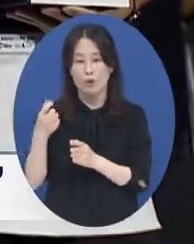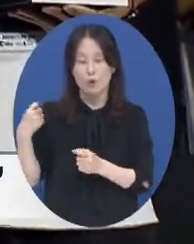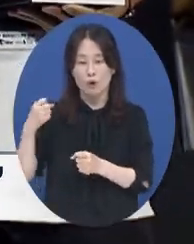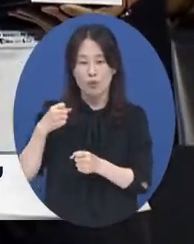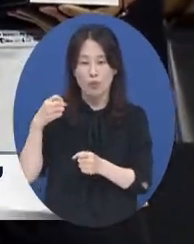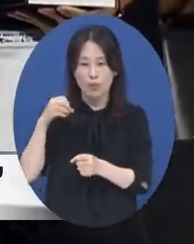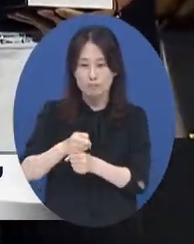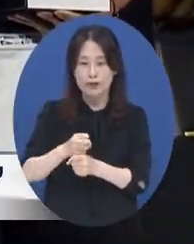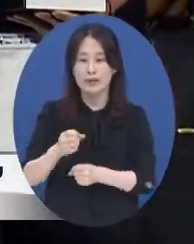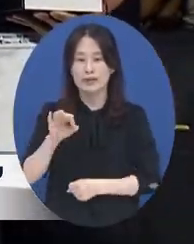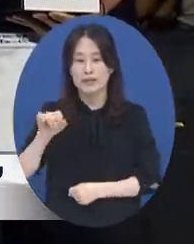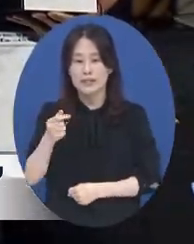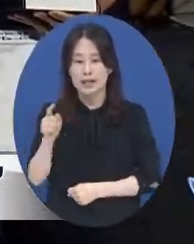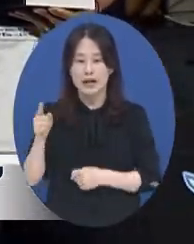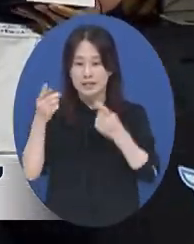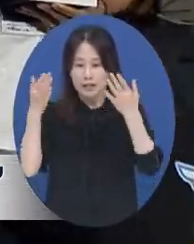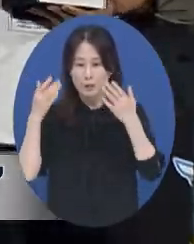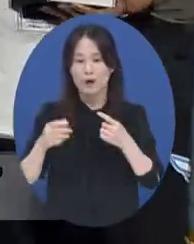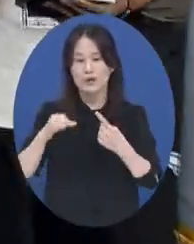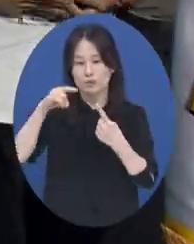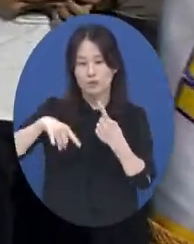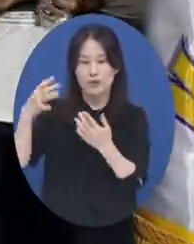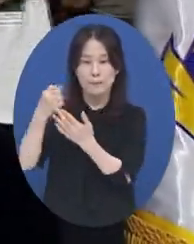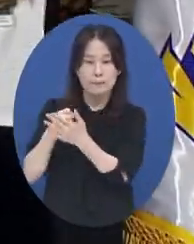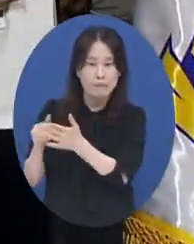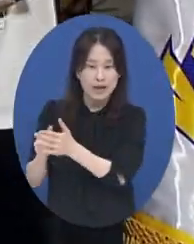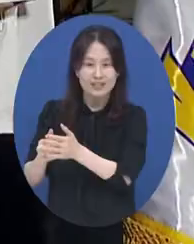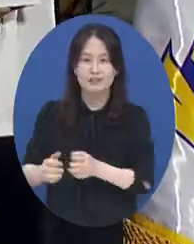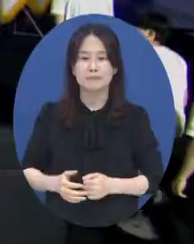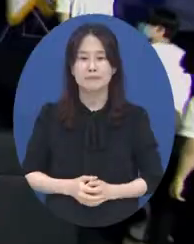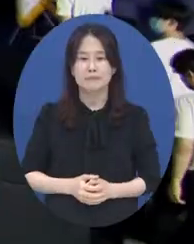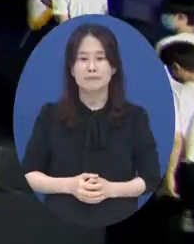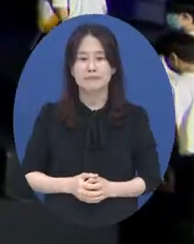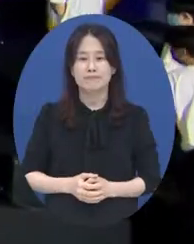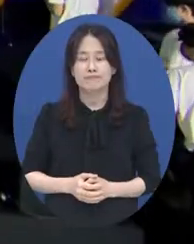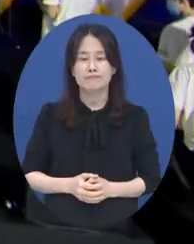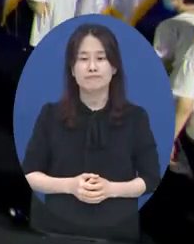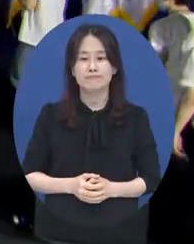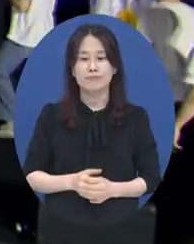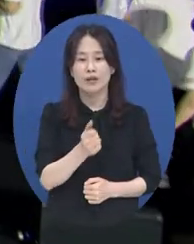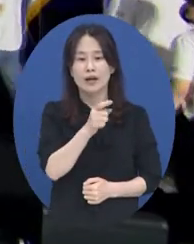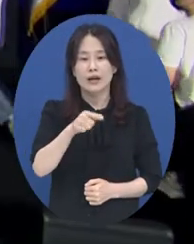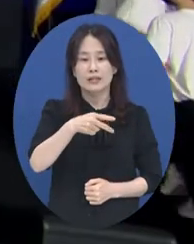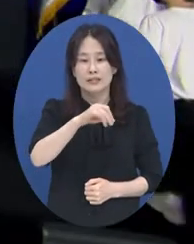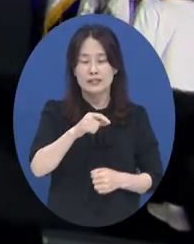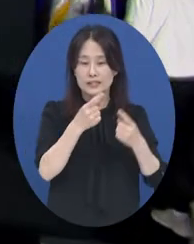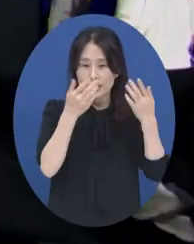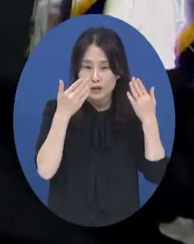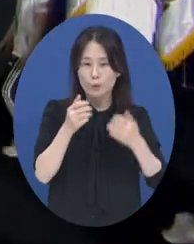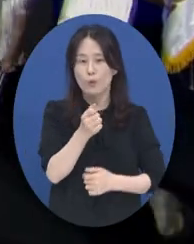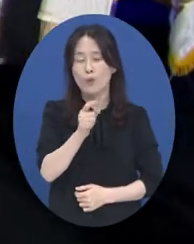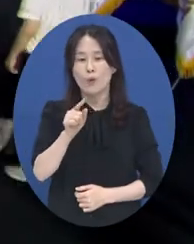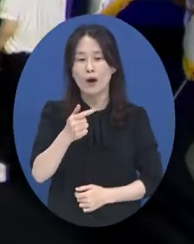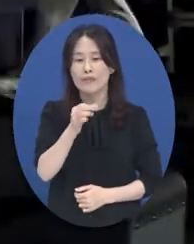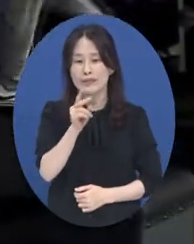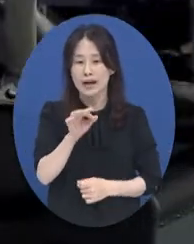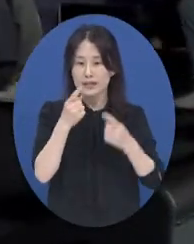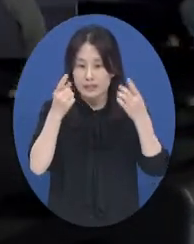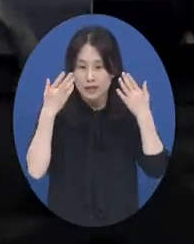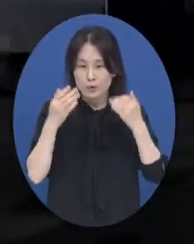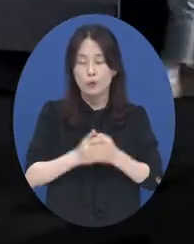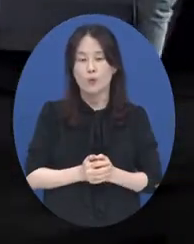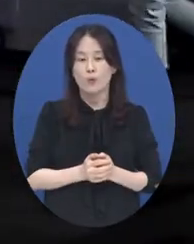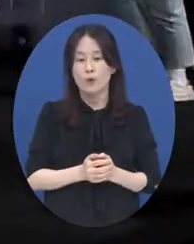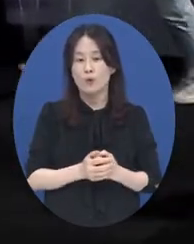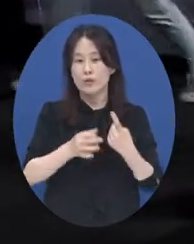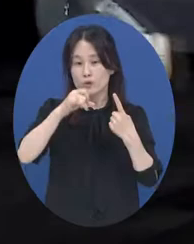영원회귀 블랙 서바이벌 게임엔 인하대학교가 우승의 영예를 안았습니다. 리그 오브 레전드와 카트라이더 러쉬 플러스 종목